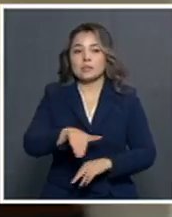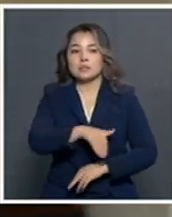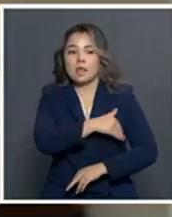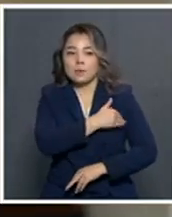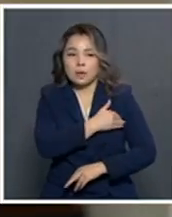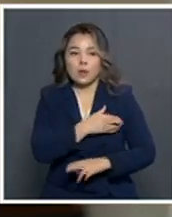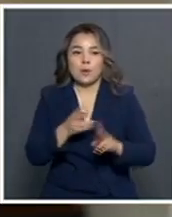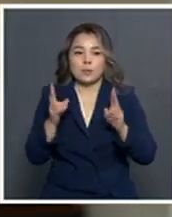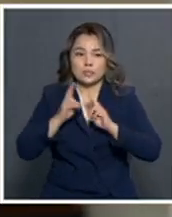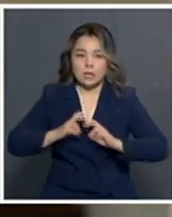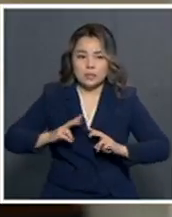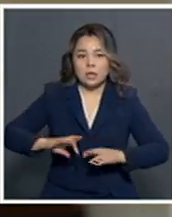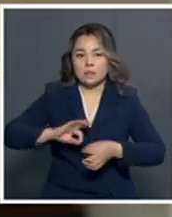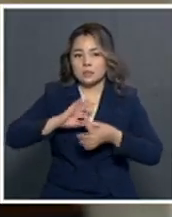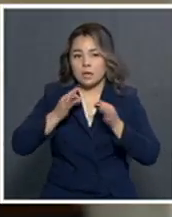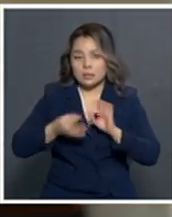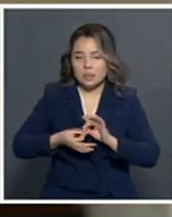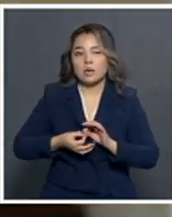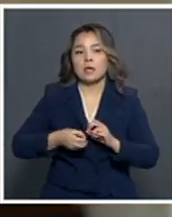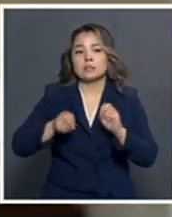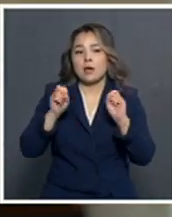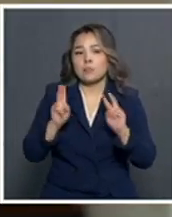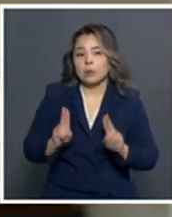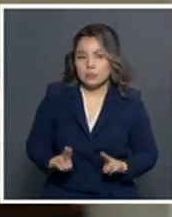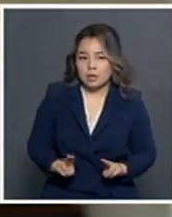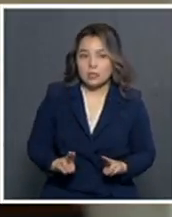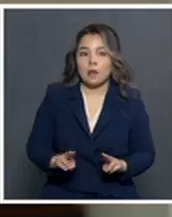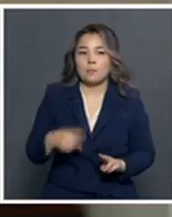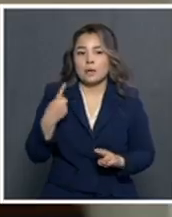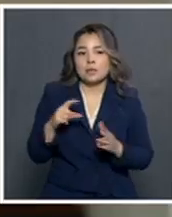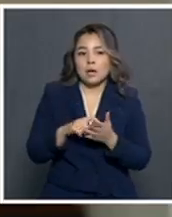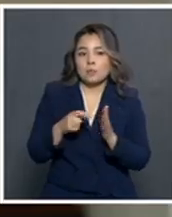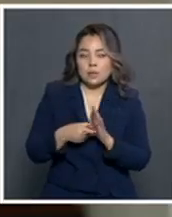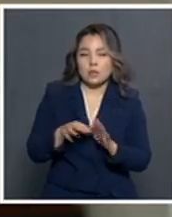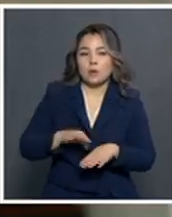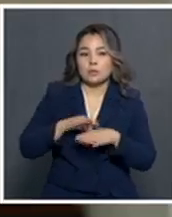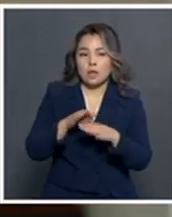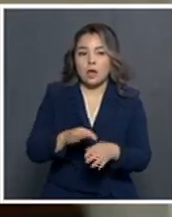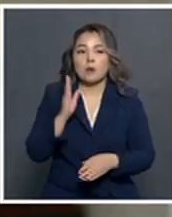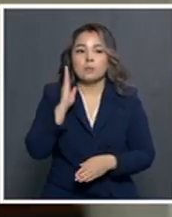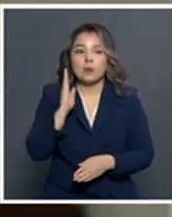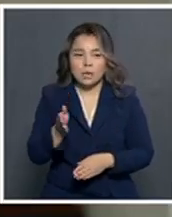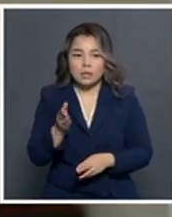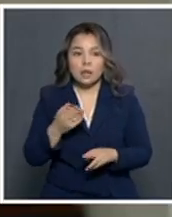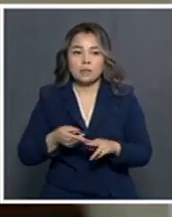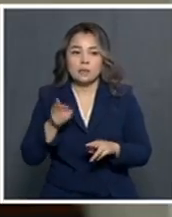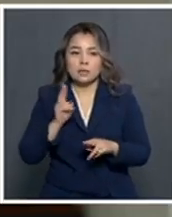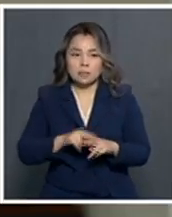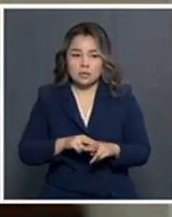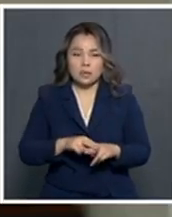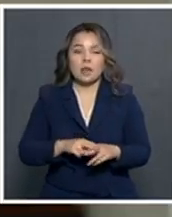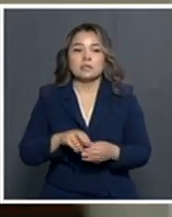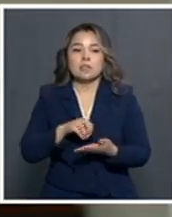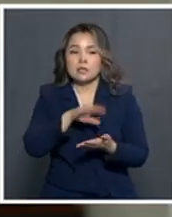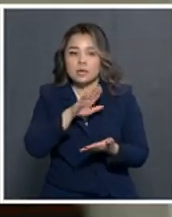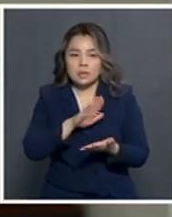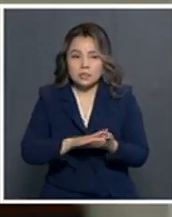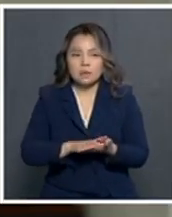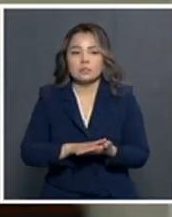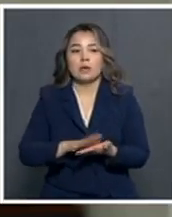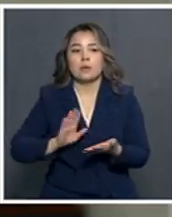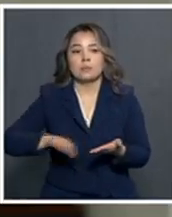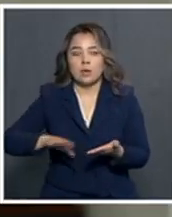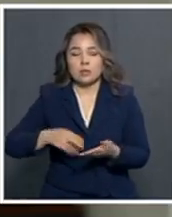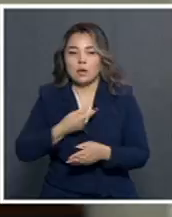температурасын өлшейді, содан кейін олар арнайы бір кабинеттен өтеді, ол жерде тіркеледі, содан